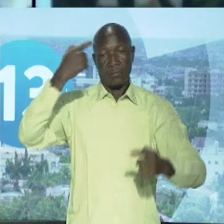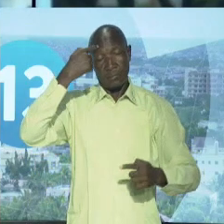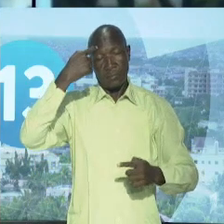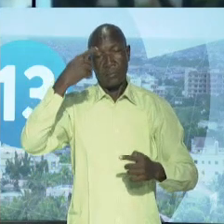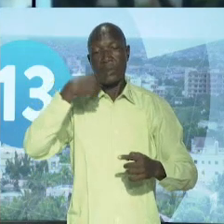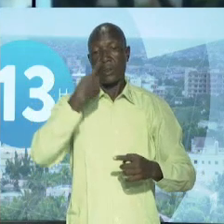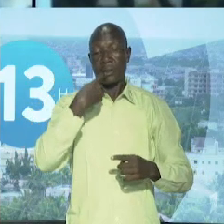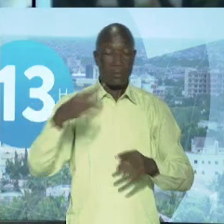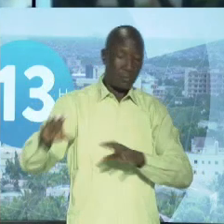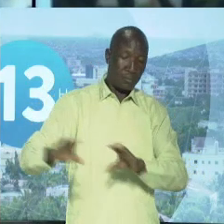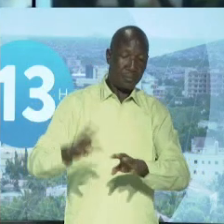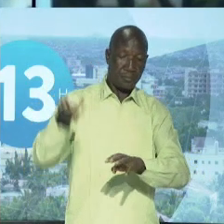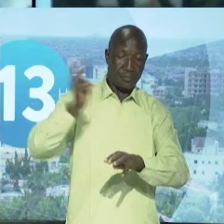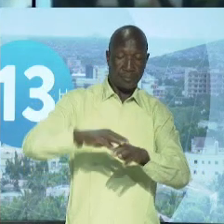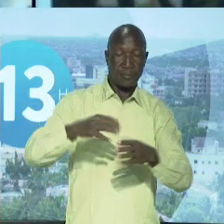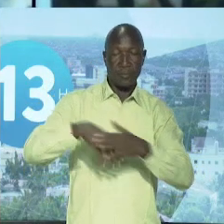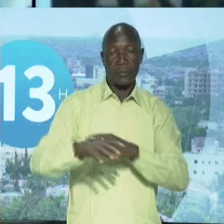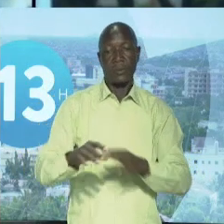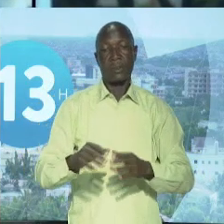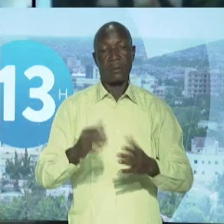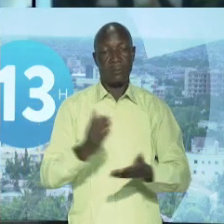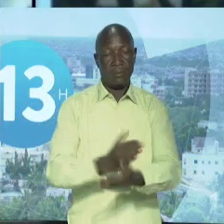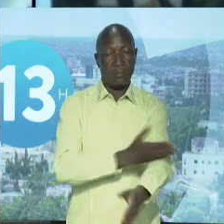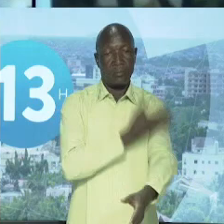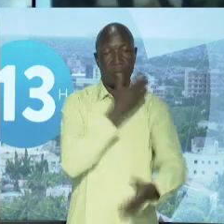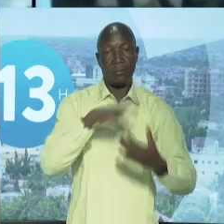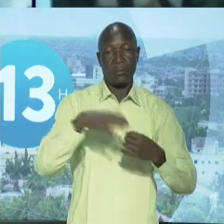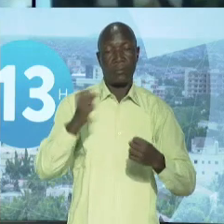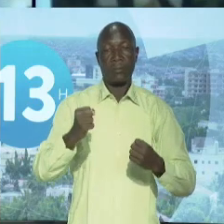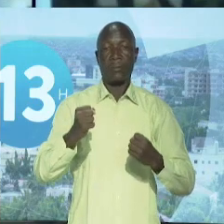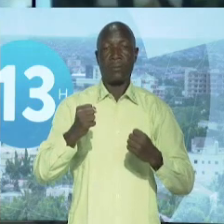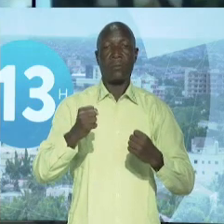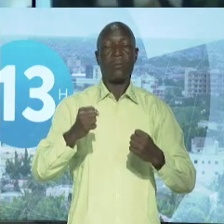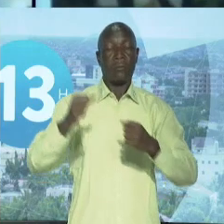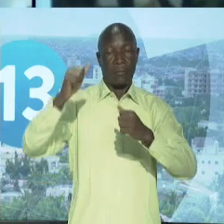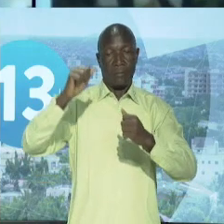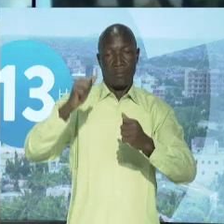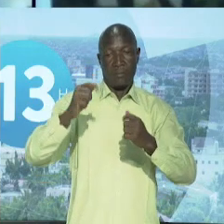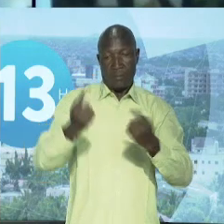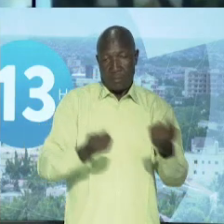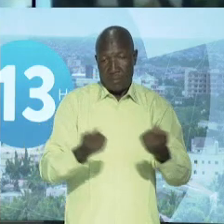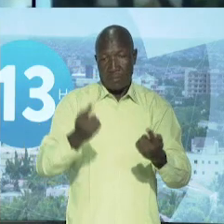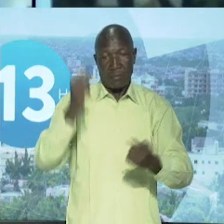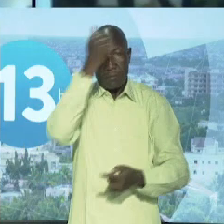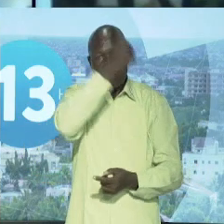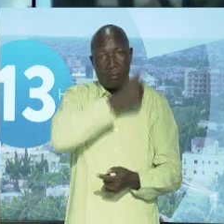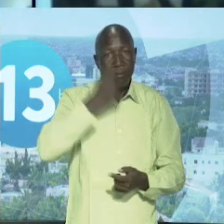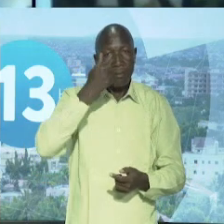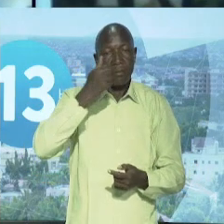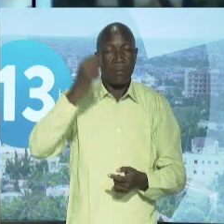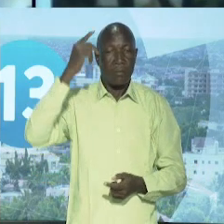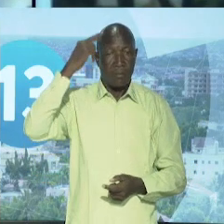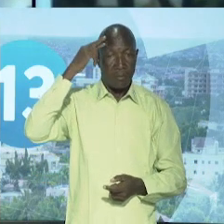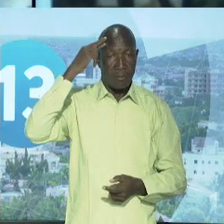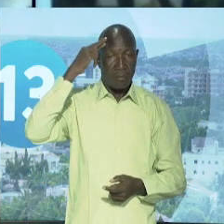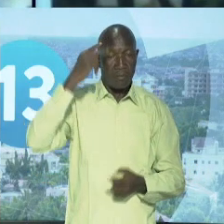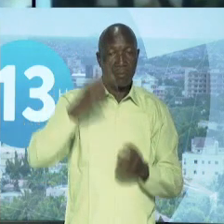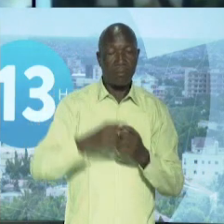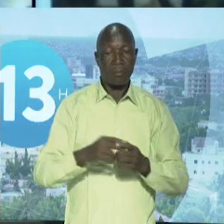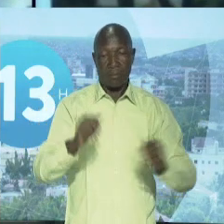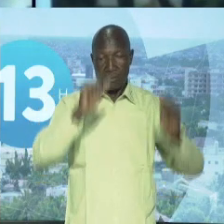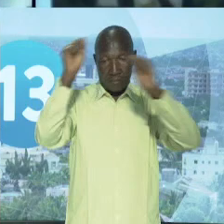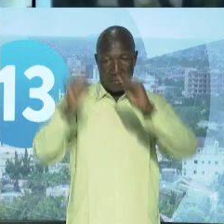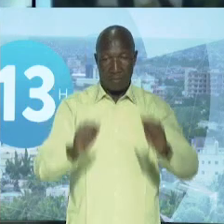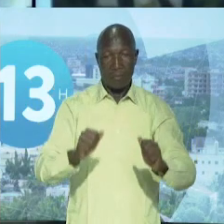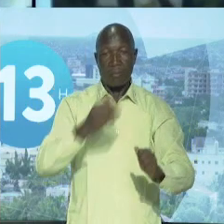mise sur l'amélioration des systèmes de l'administration publique et de gouvernance en Afrique. L'on pense donc stratégie pour